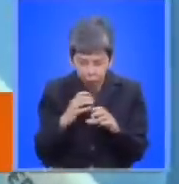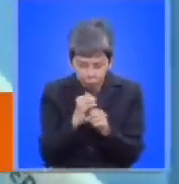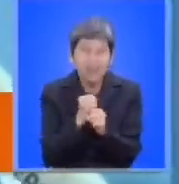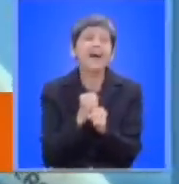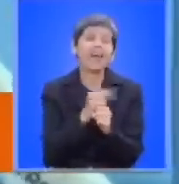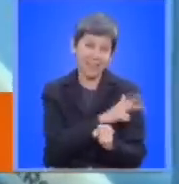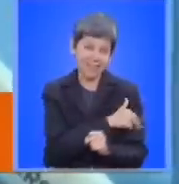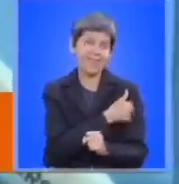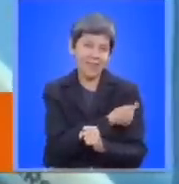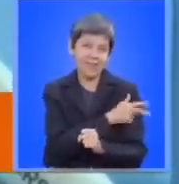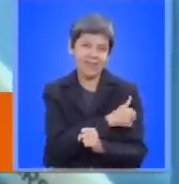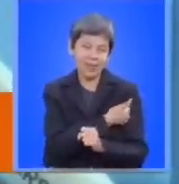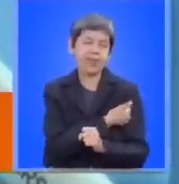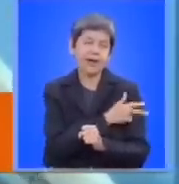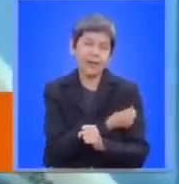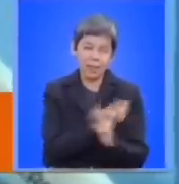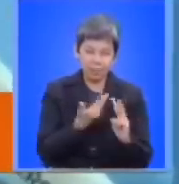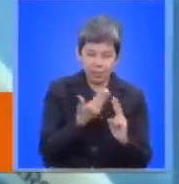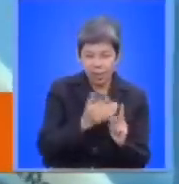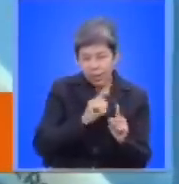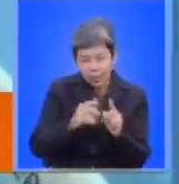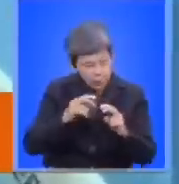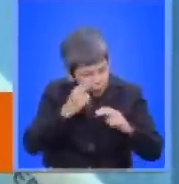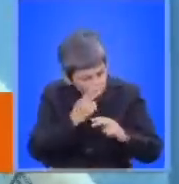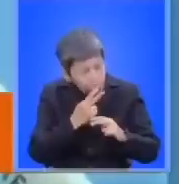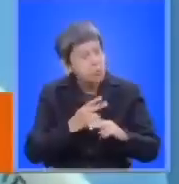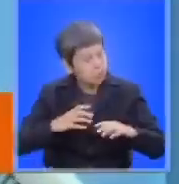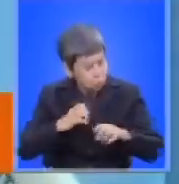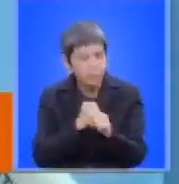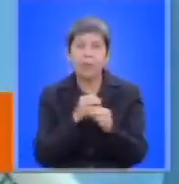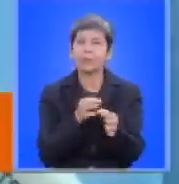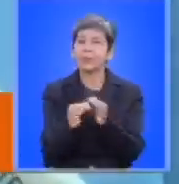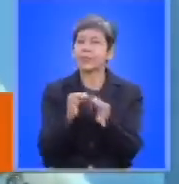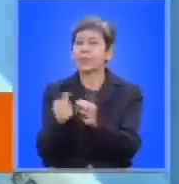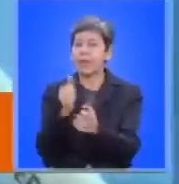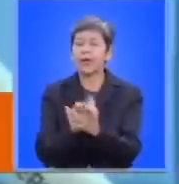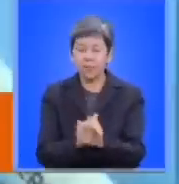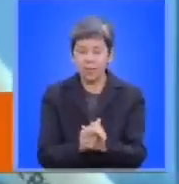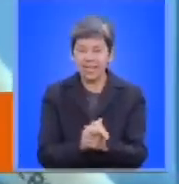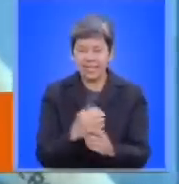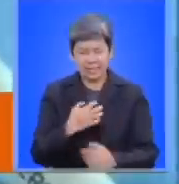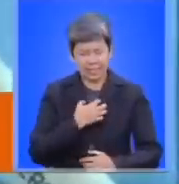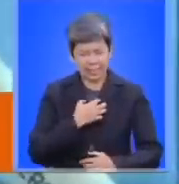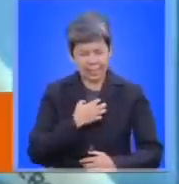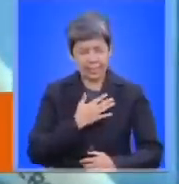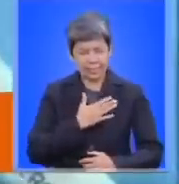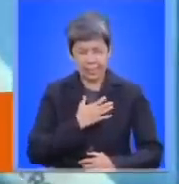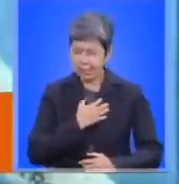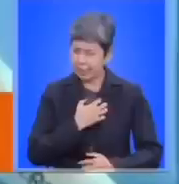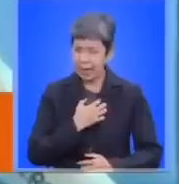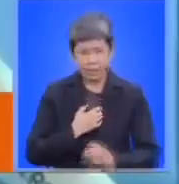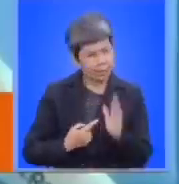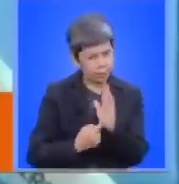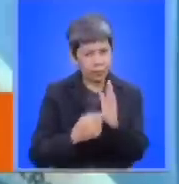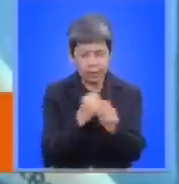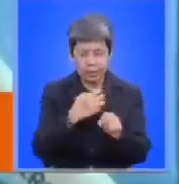ที่ทั้งแพทย์ทุกท่านวินิจฉัยนะครับสิ่งที่ควรจะเป็นสิ่งที่ถูกนำเสนอ